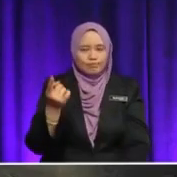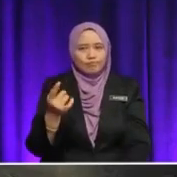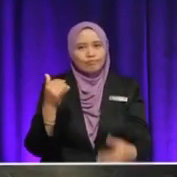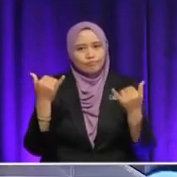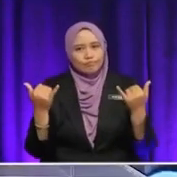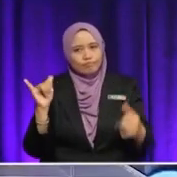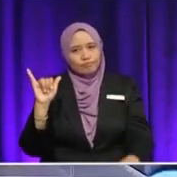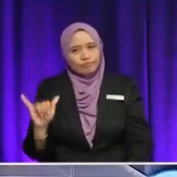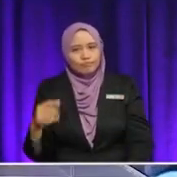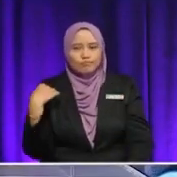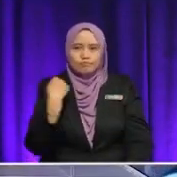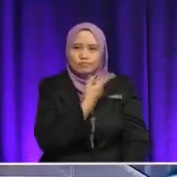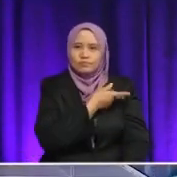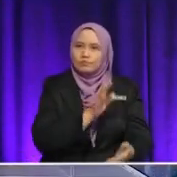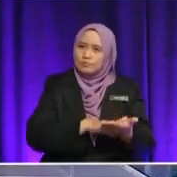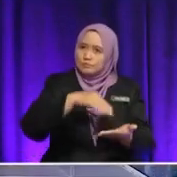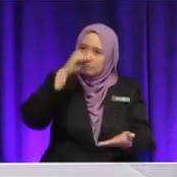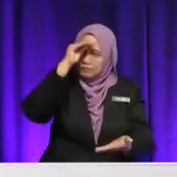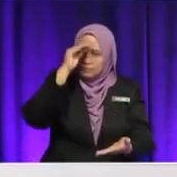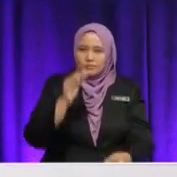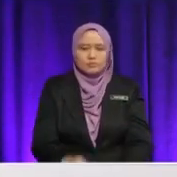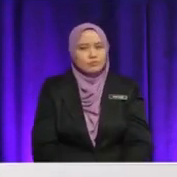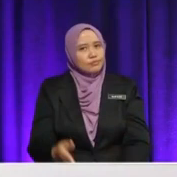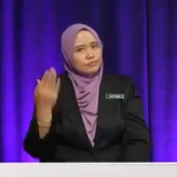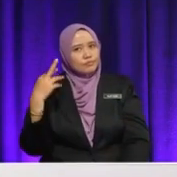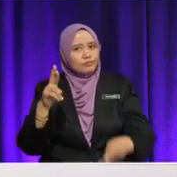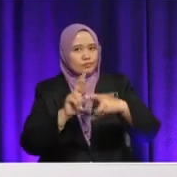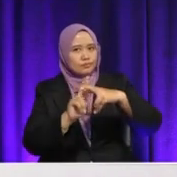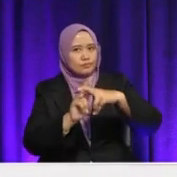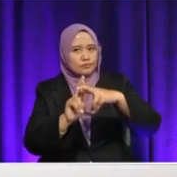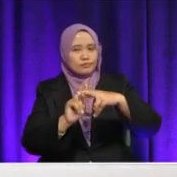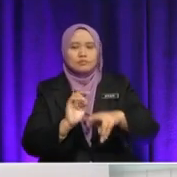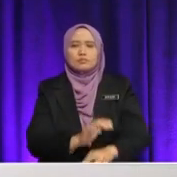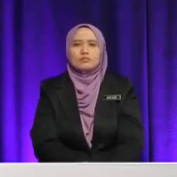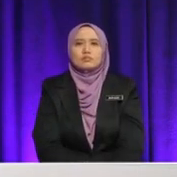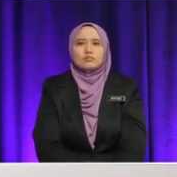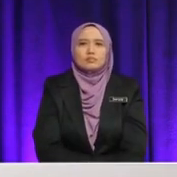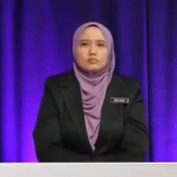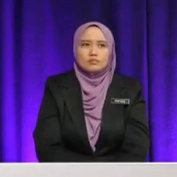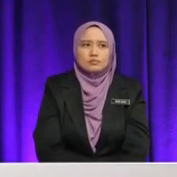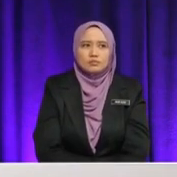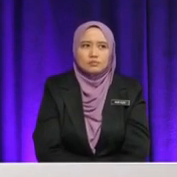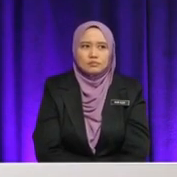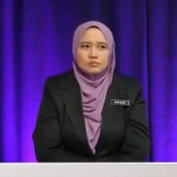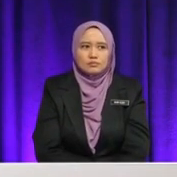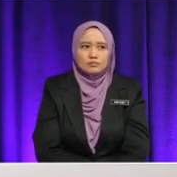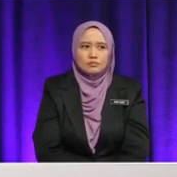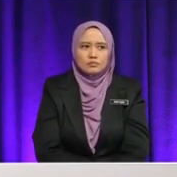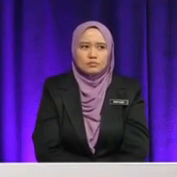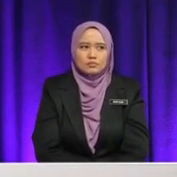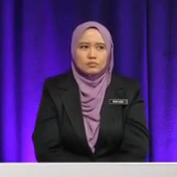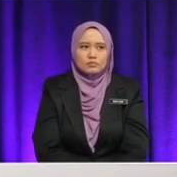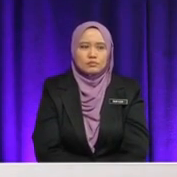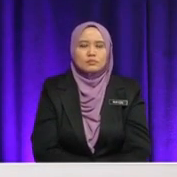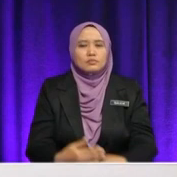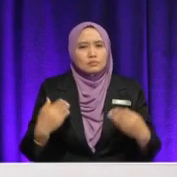murid-murid di Google Maps semua Oke ke atau mungkin ada sebaran soalnya tadi macam eh ah dia mah cuman gue jadi masa itu bisa lebih jadi messenia D